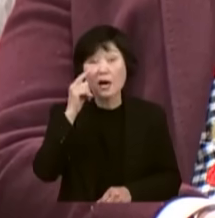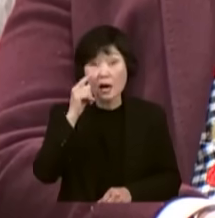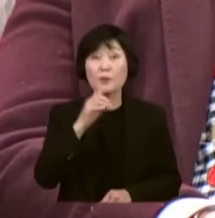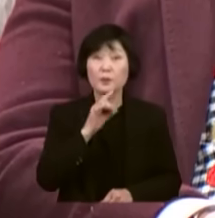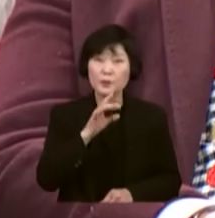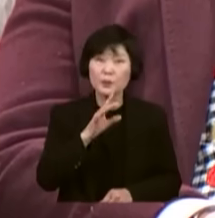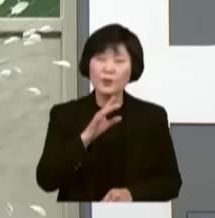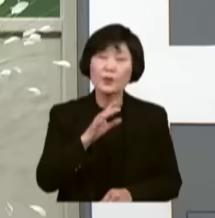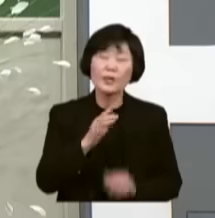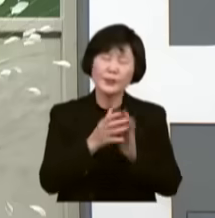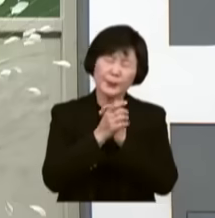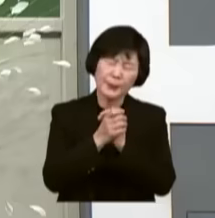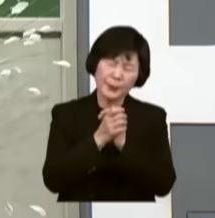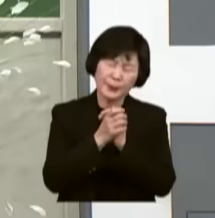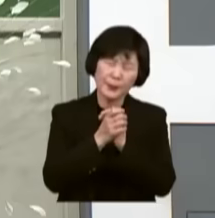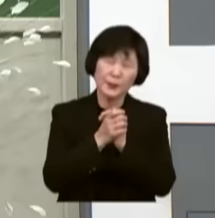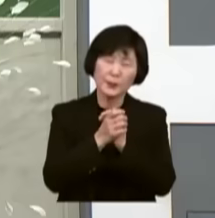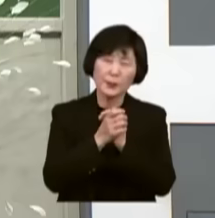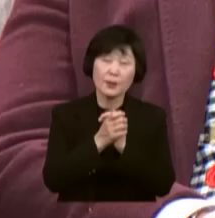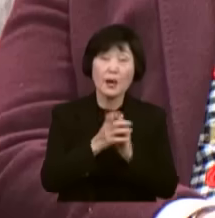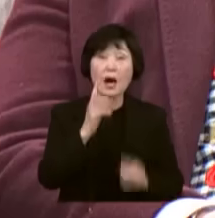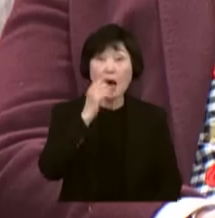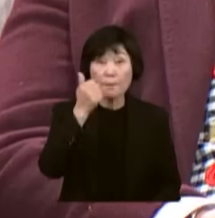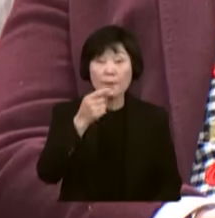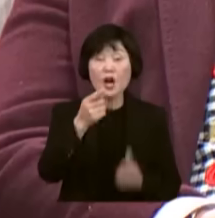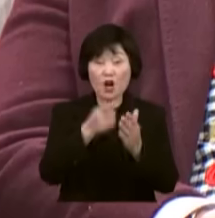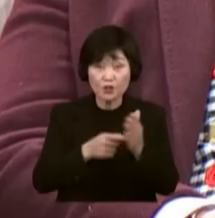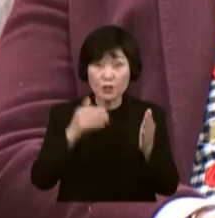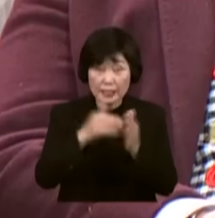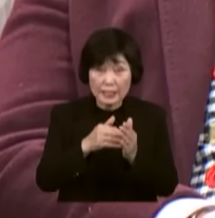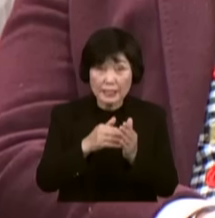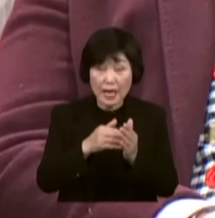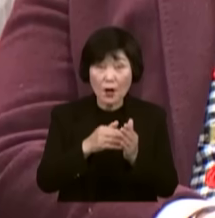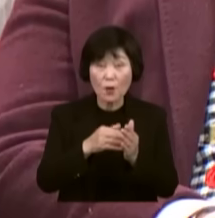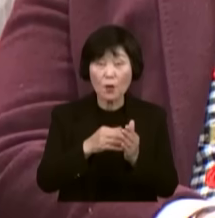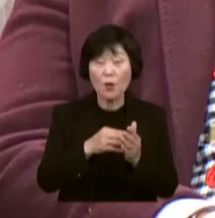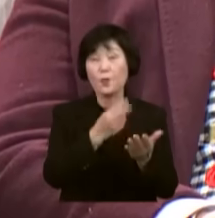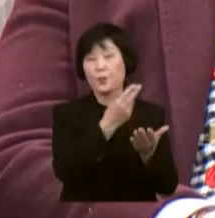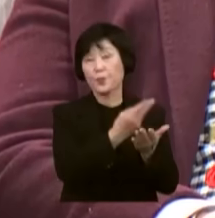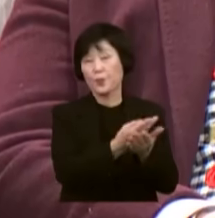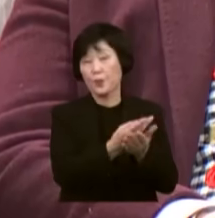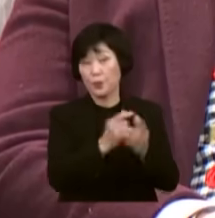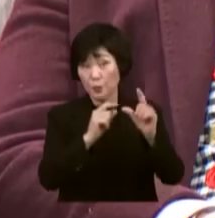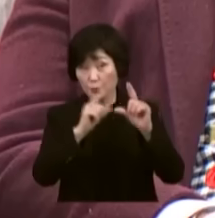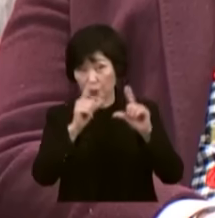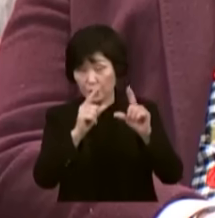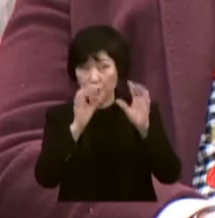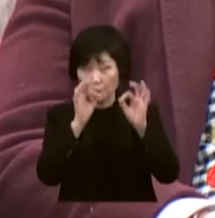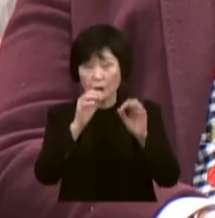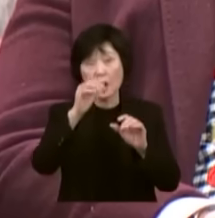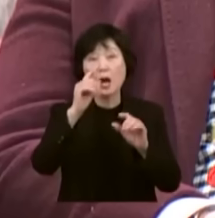정도만 알고 기도를 아빠가 이제 수술 끝나고 나왔을 때 병실에 누워 있는데 아빠 발 잡고